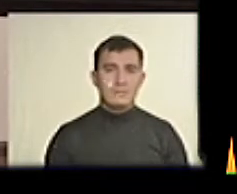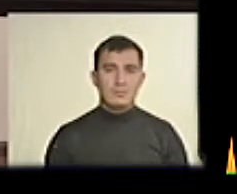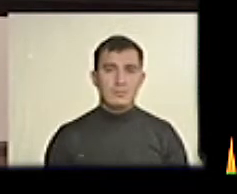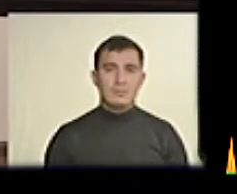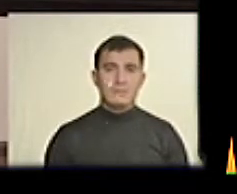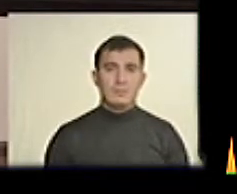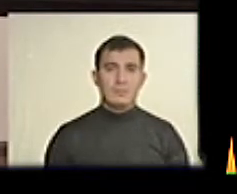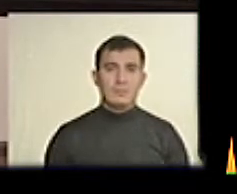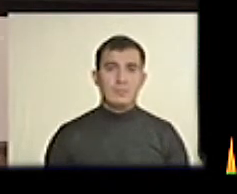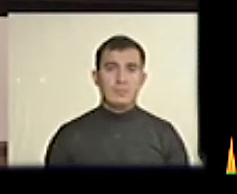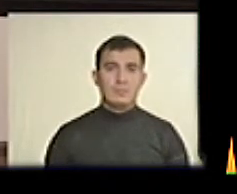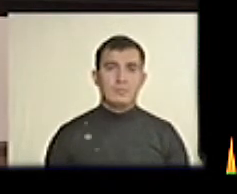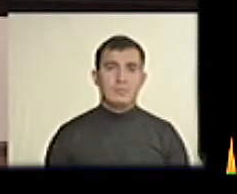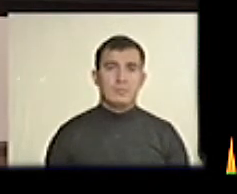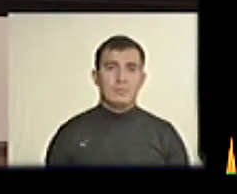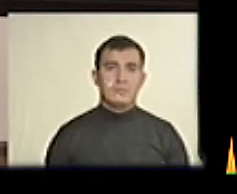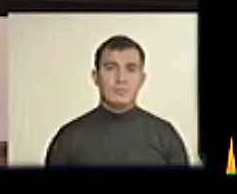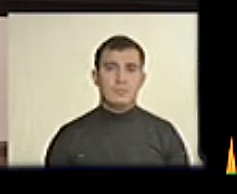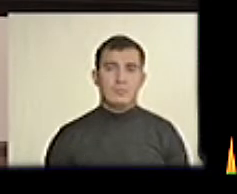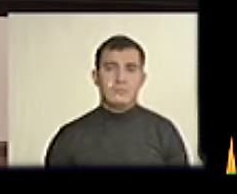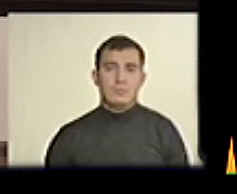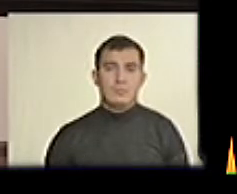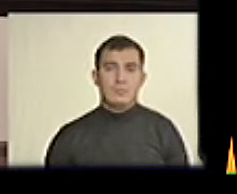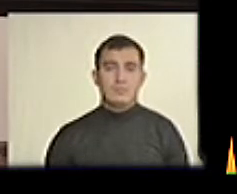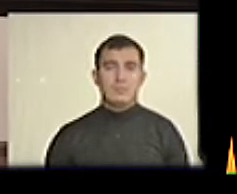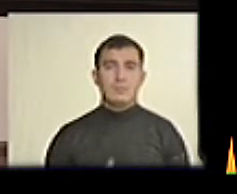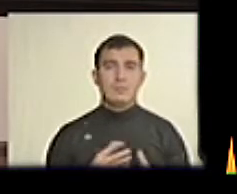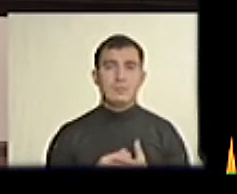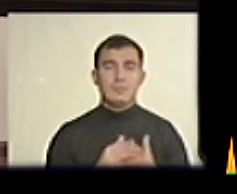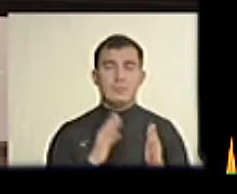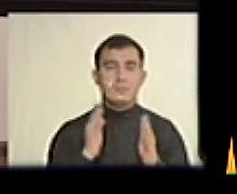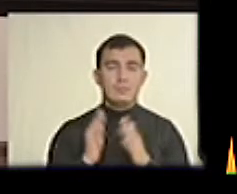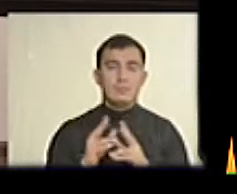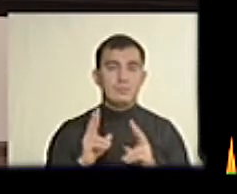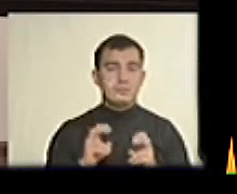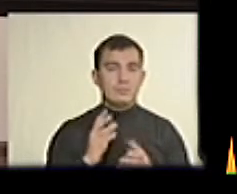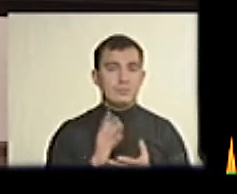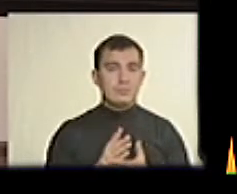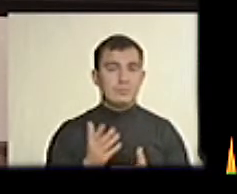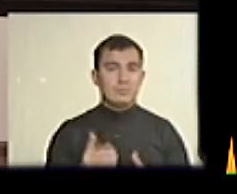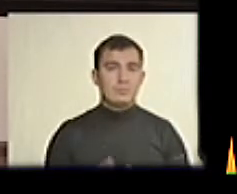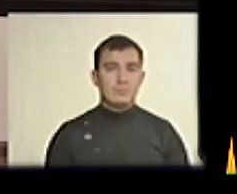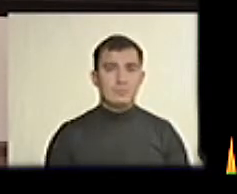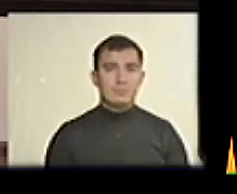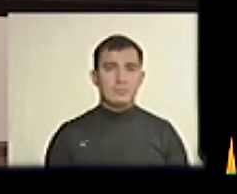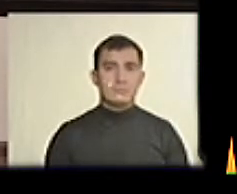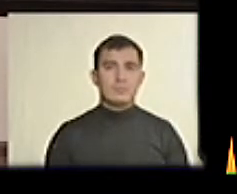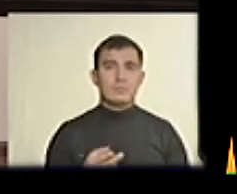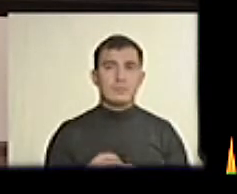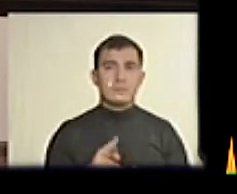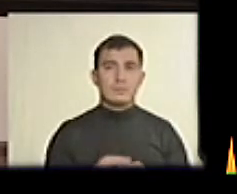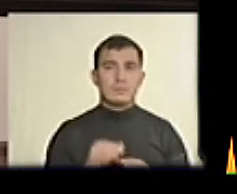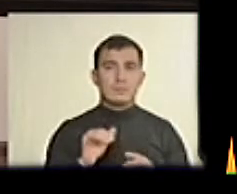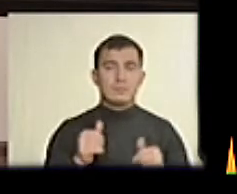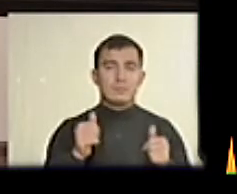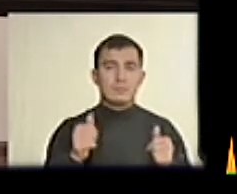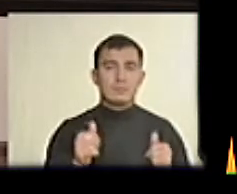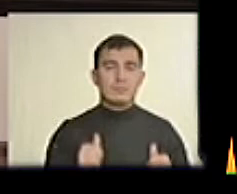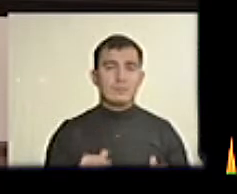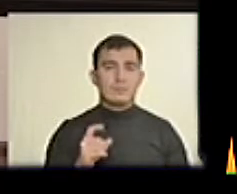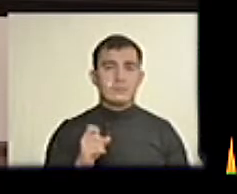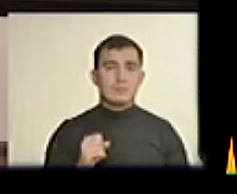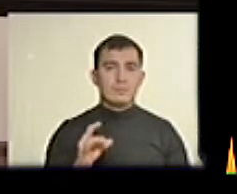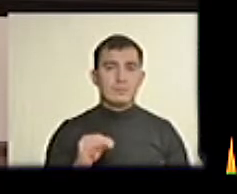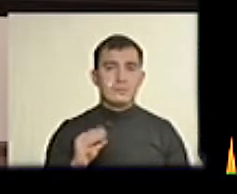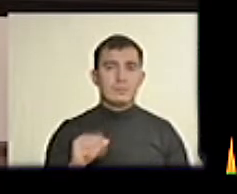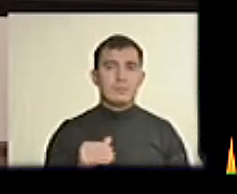Keling, keyingi topshirig'imizga o'tamiz. Keyingi topshirig'imizda biz o'sha ushbu xaritadan foydalangan holda